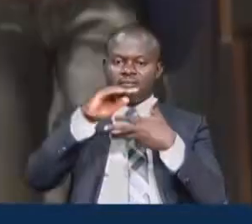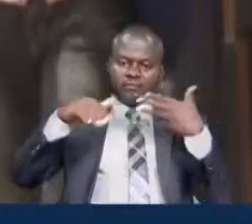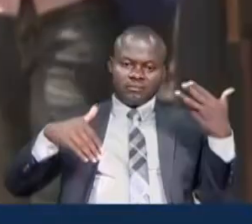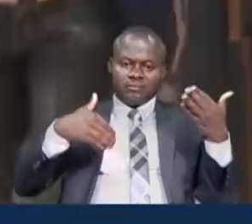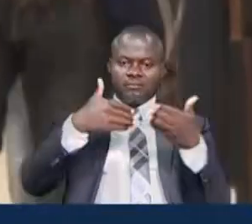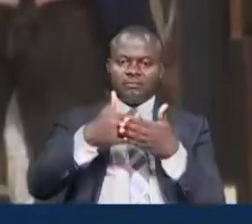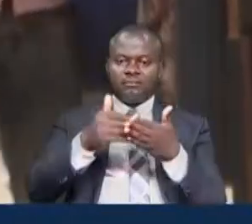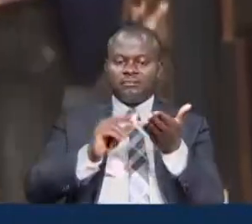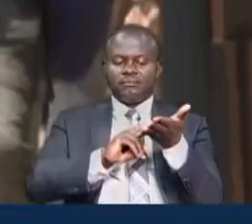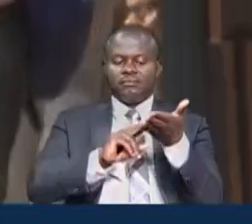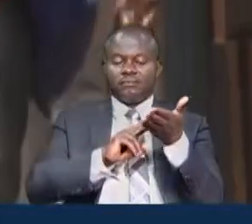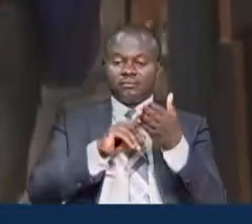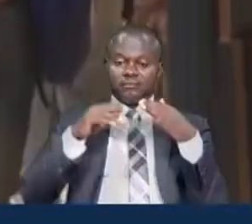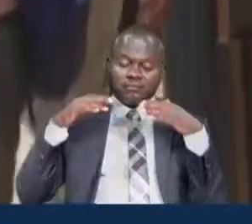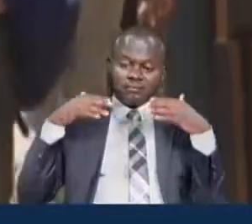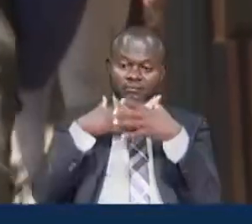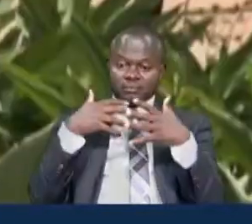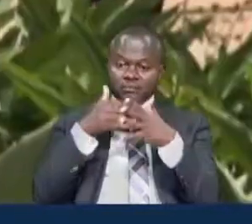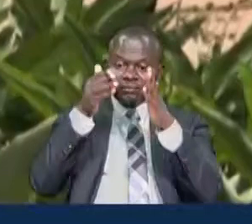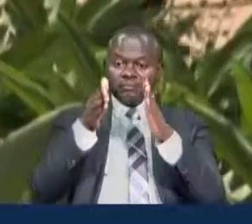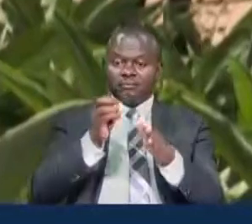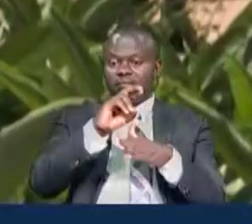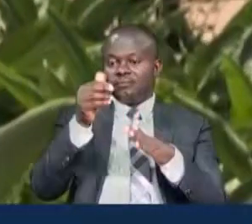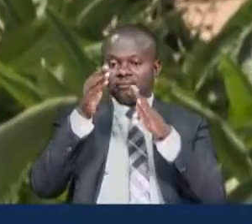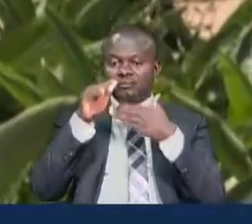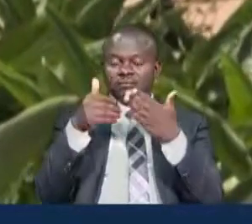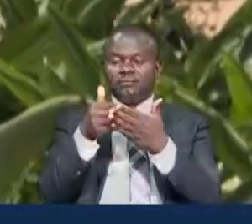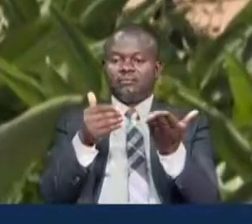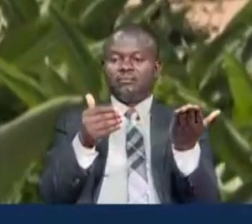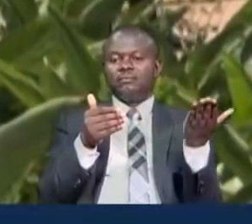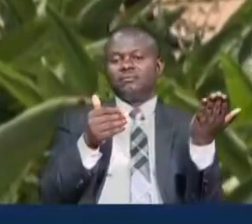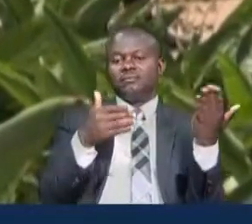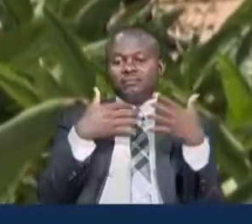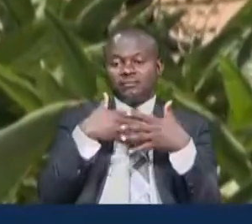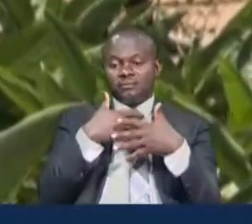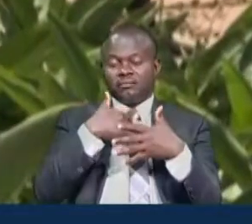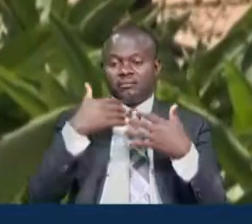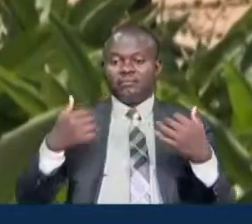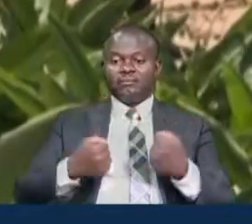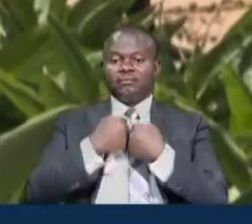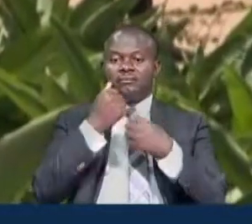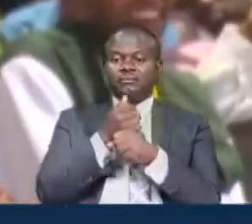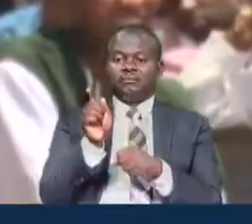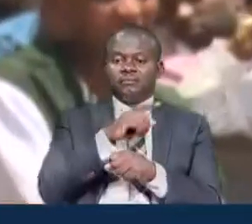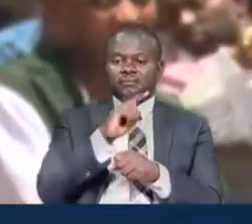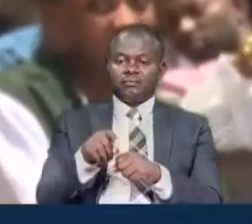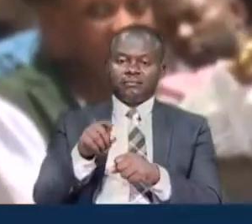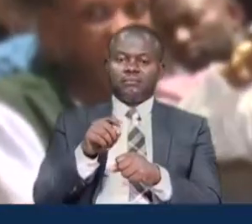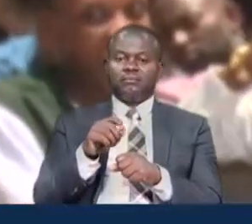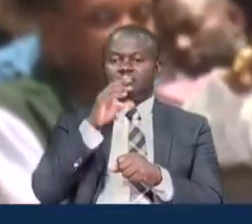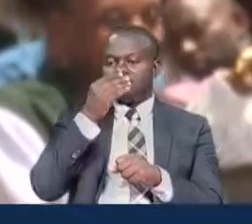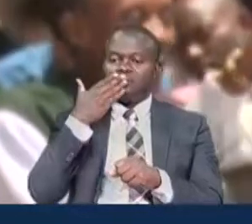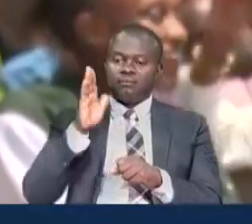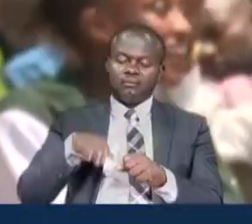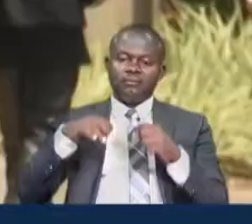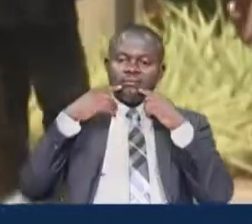cyose hakoreshejwe gukangisha uwo muntu cyangwa undi muntu ikangwa rye ryagira ingaruka ku wakorewe icyaha kumurega